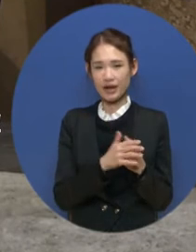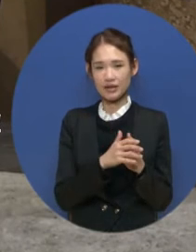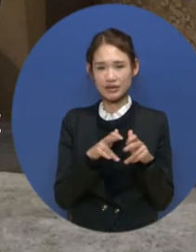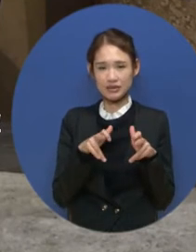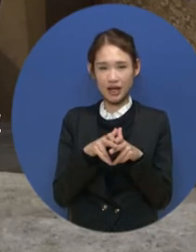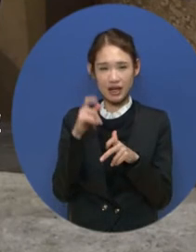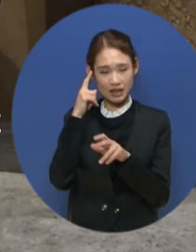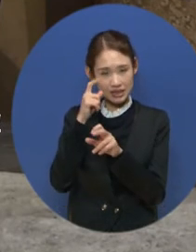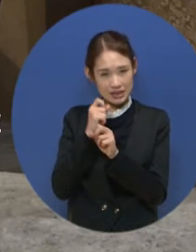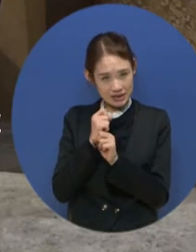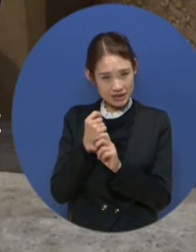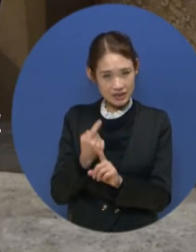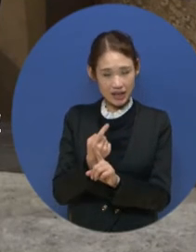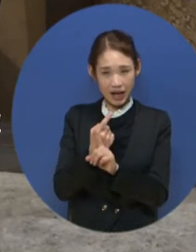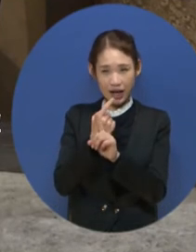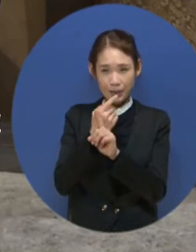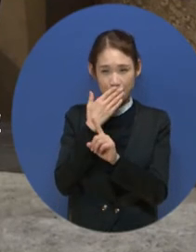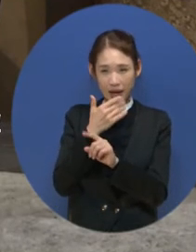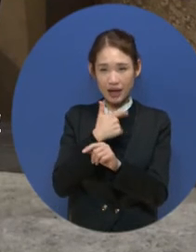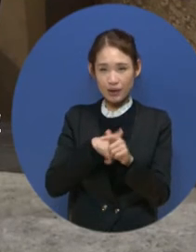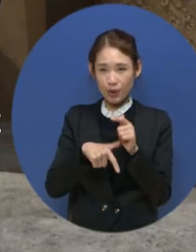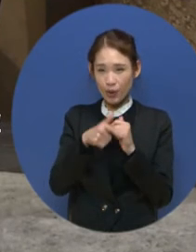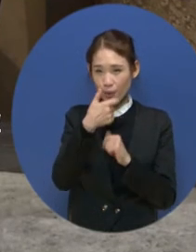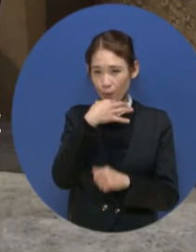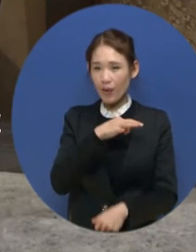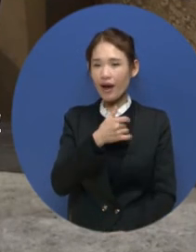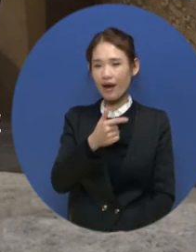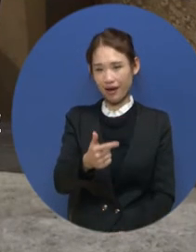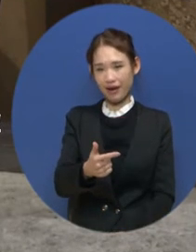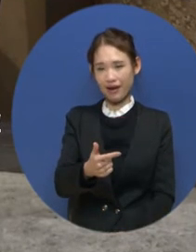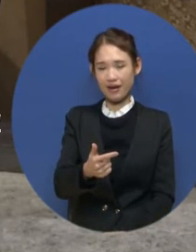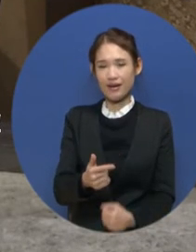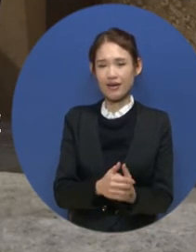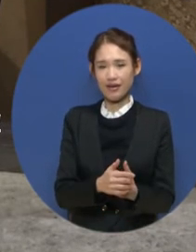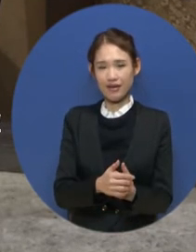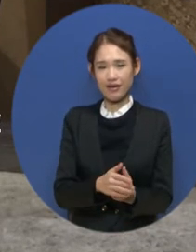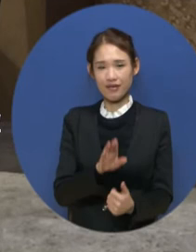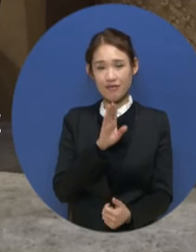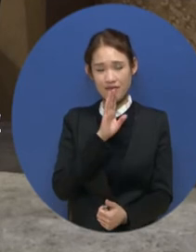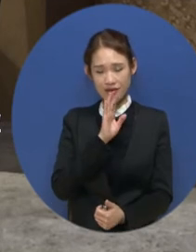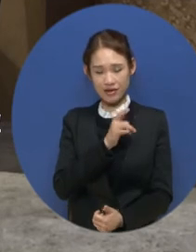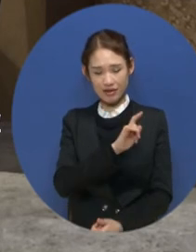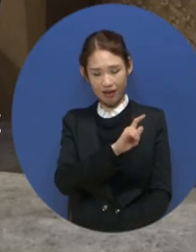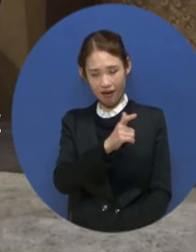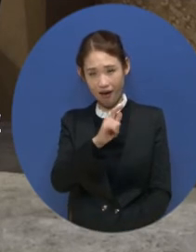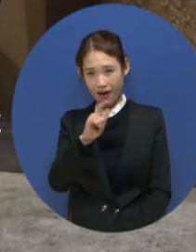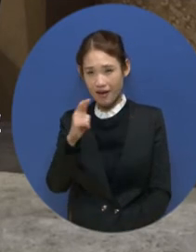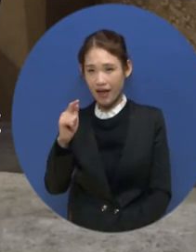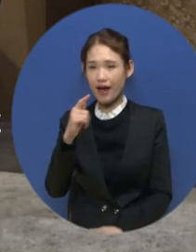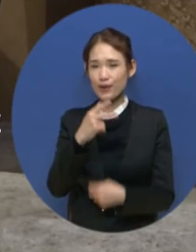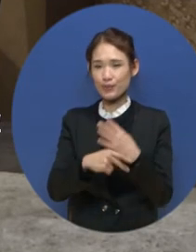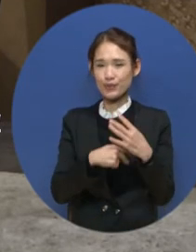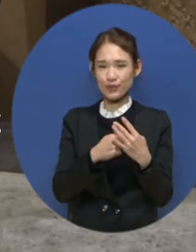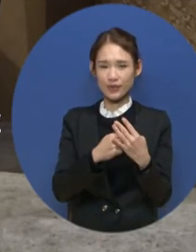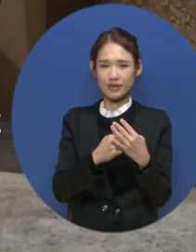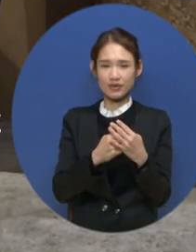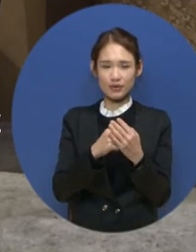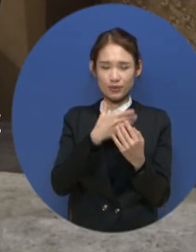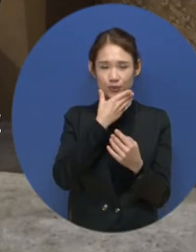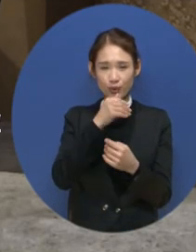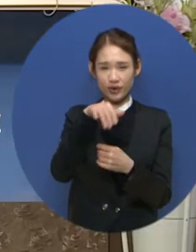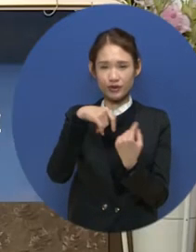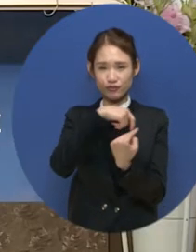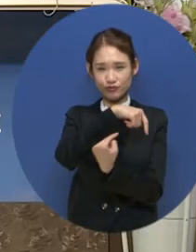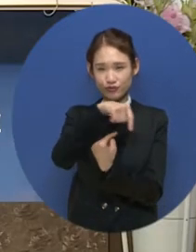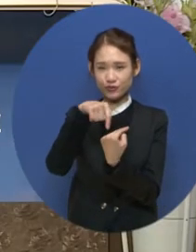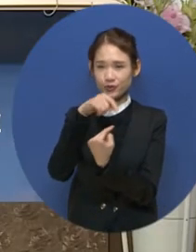인식 개선에도 큰 효과가 있을 것 같은데요 이렇게 정말 많은 다양한 프로그램을 이 복지관에서 운영하고 계신데